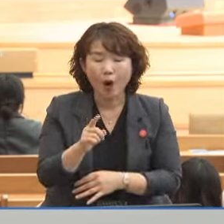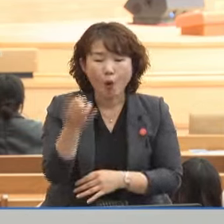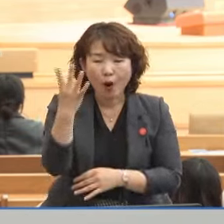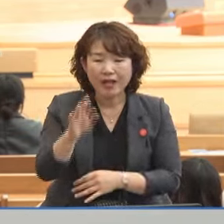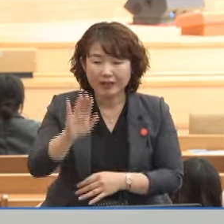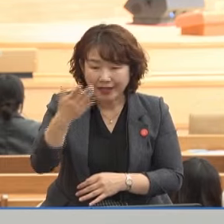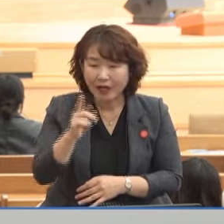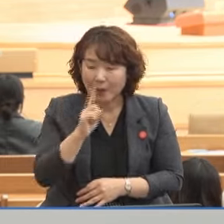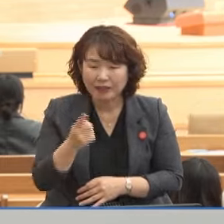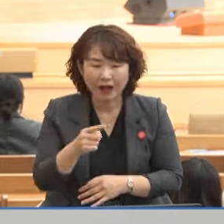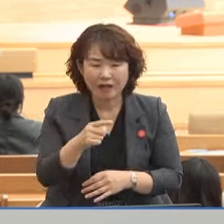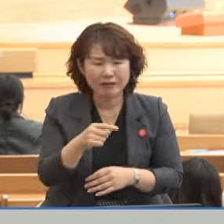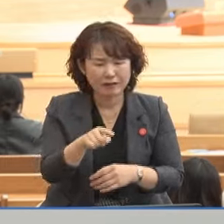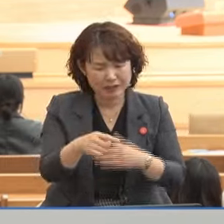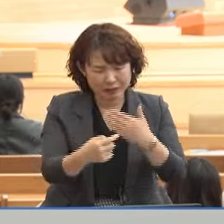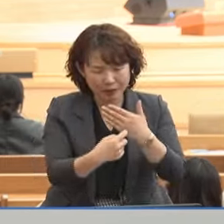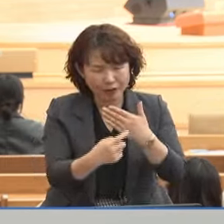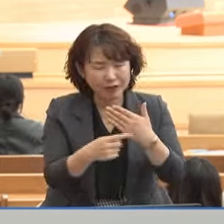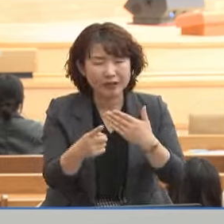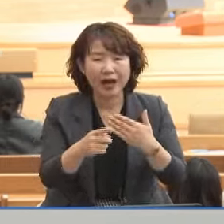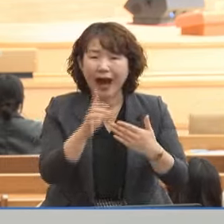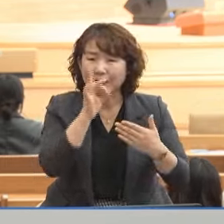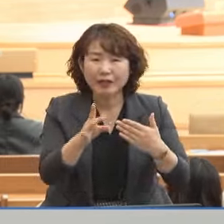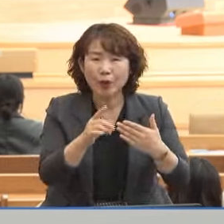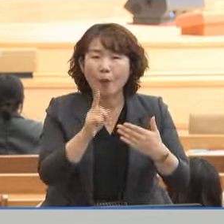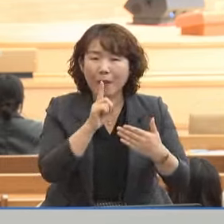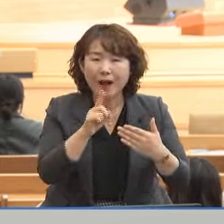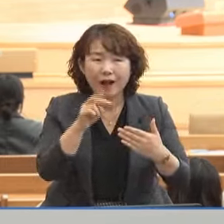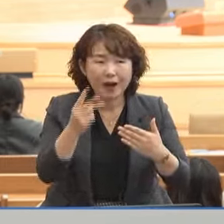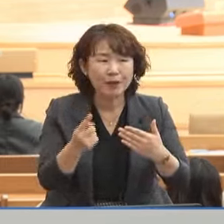대구시 교육청에서 내놓은 교육자료에